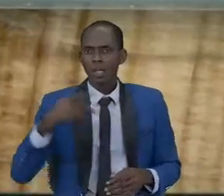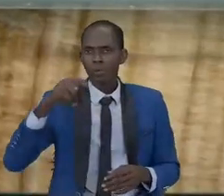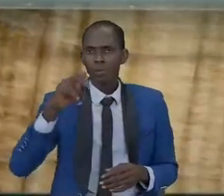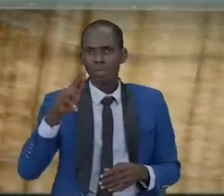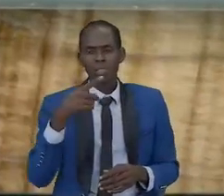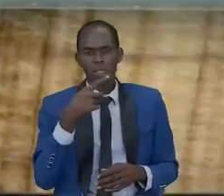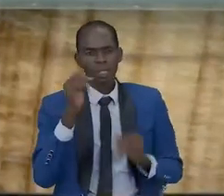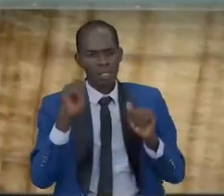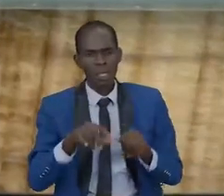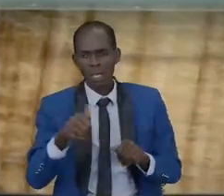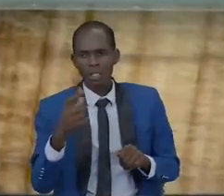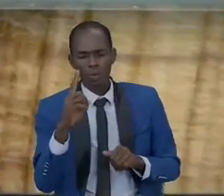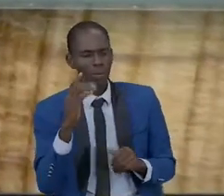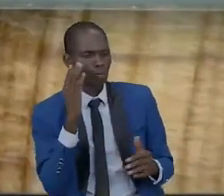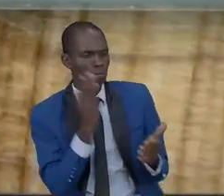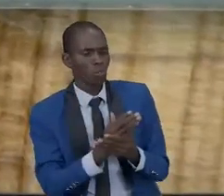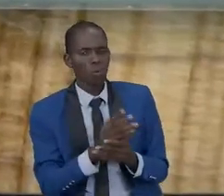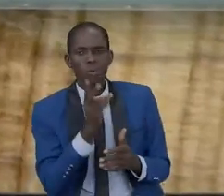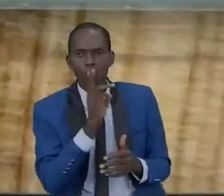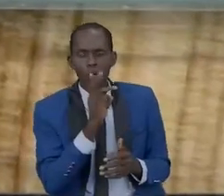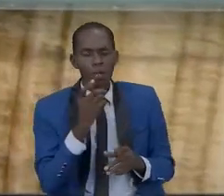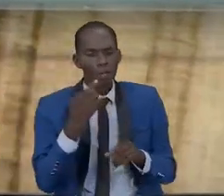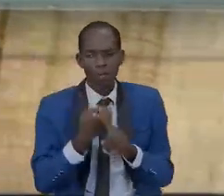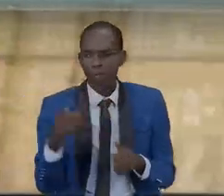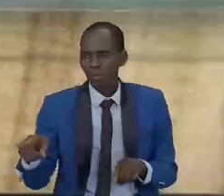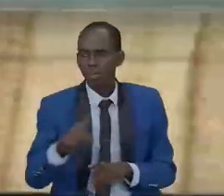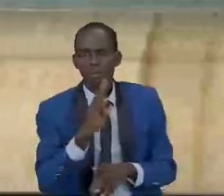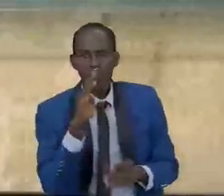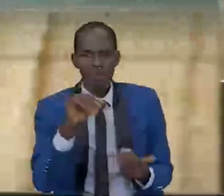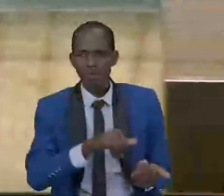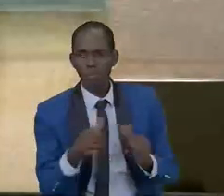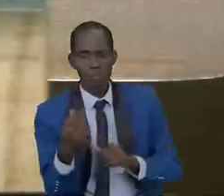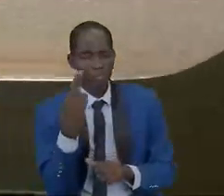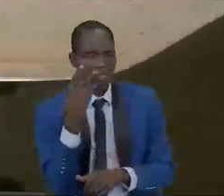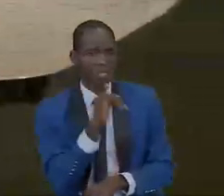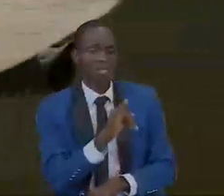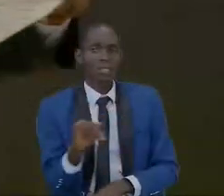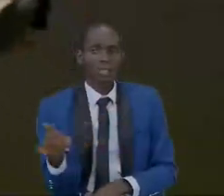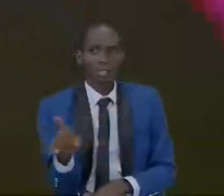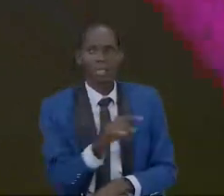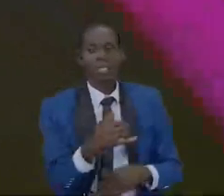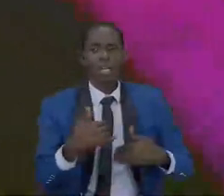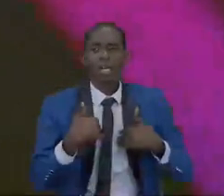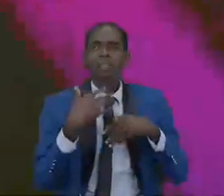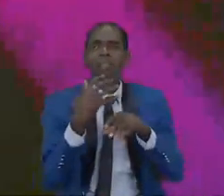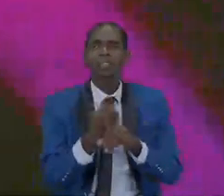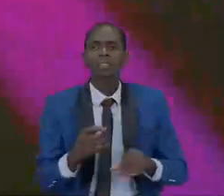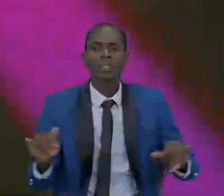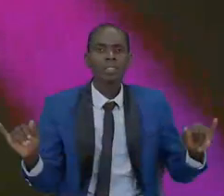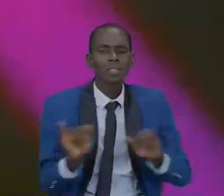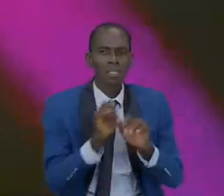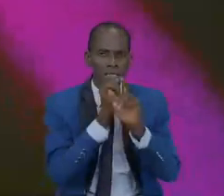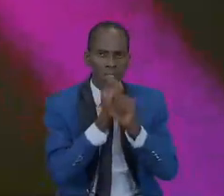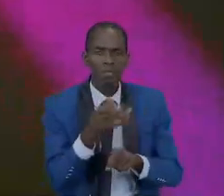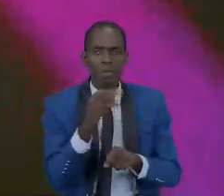empêcher le baptême d'eau à cela puisque ils ont reçu baptême ils ont reçu le même don